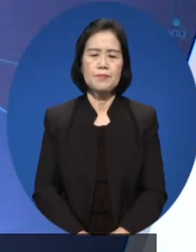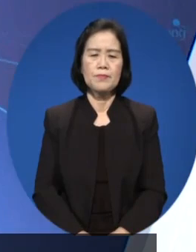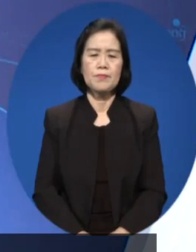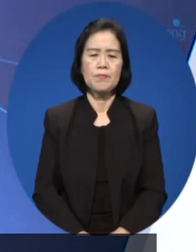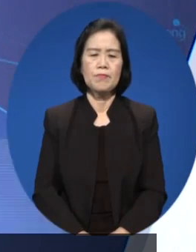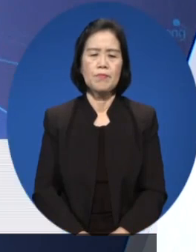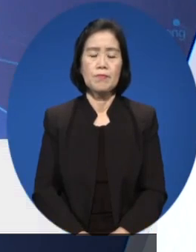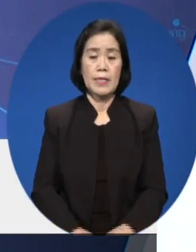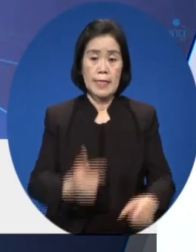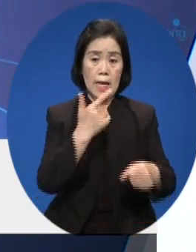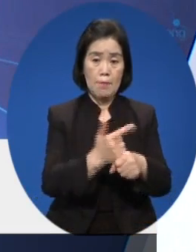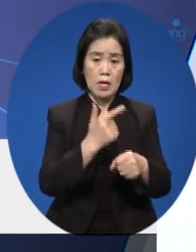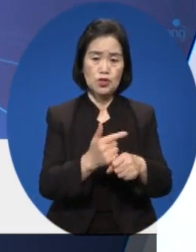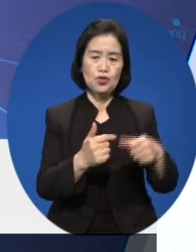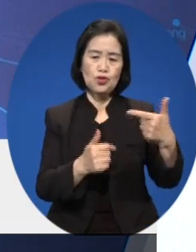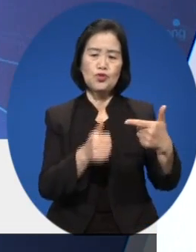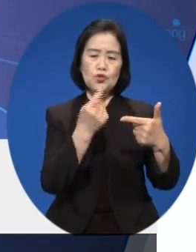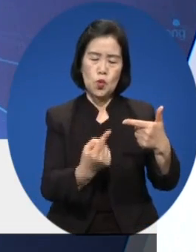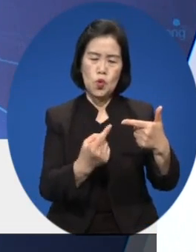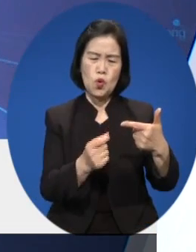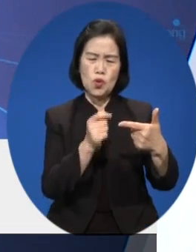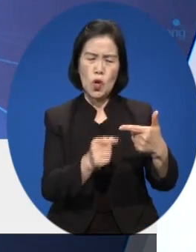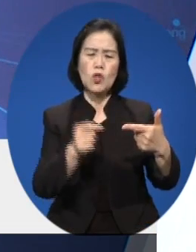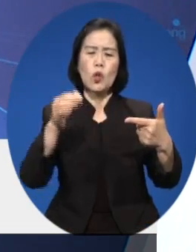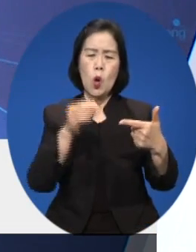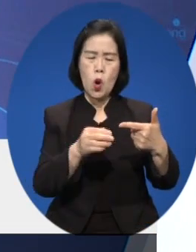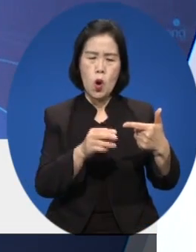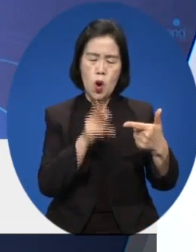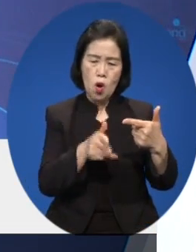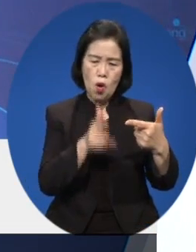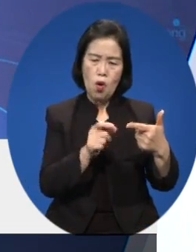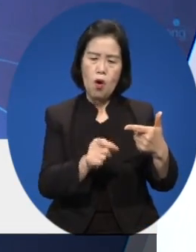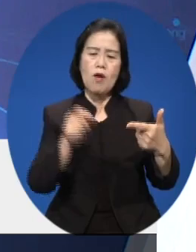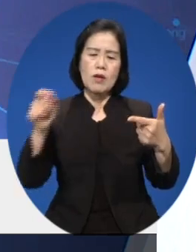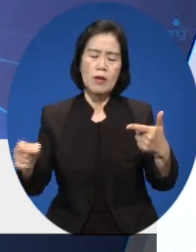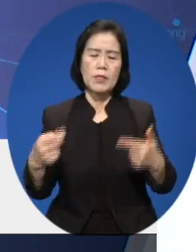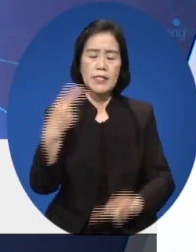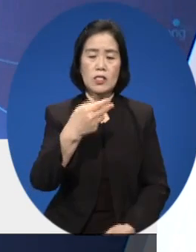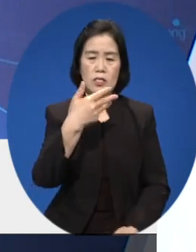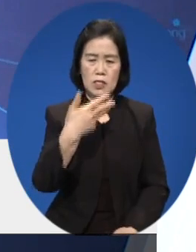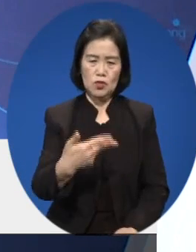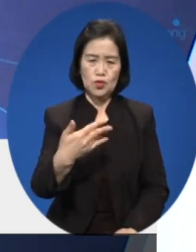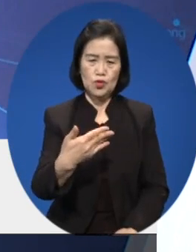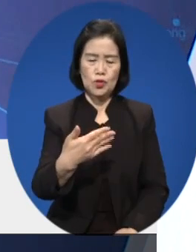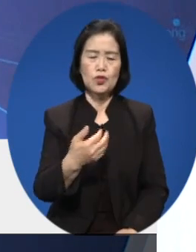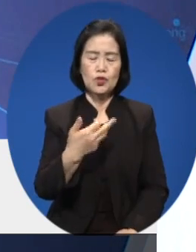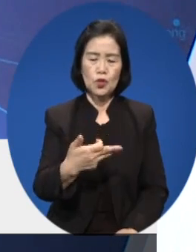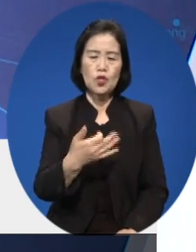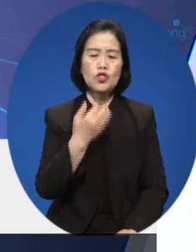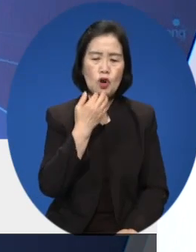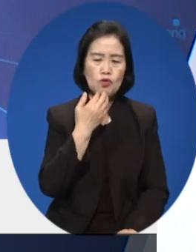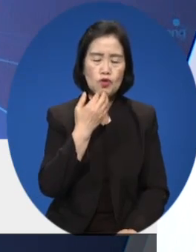4 남양주 6호선 광역철도 연장 사업은 2019년 도에 서울시 구리